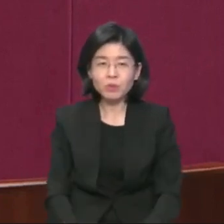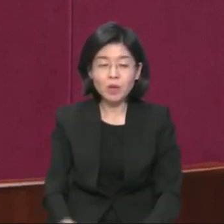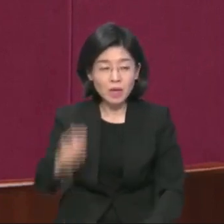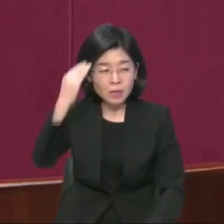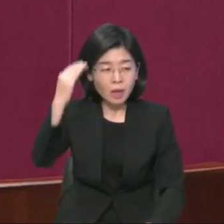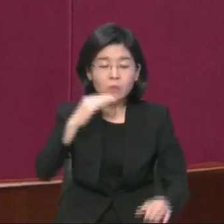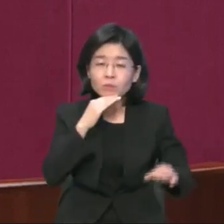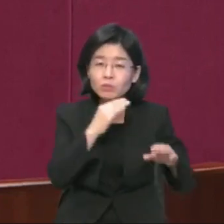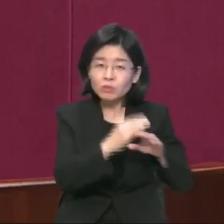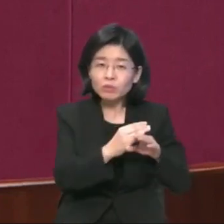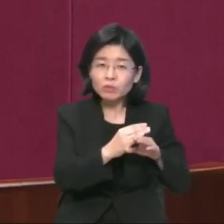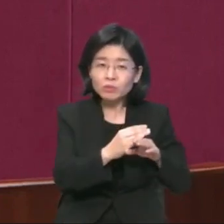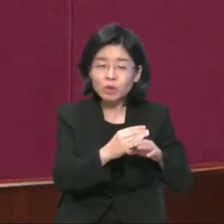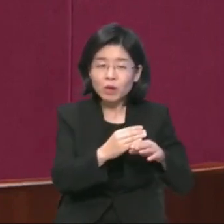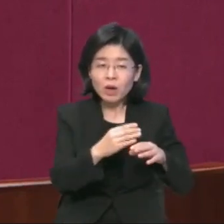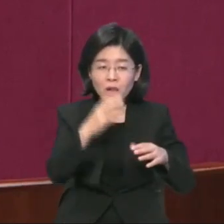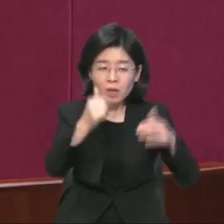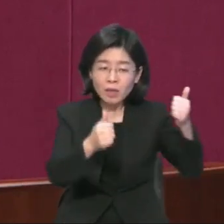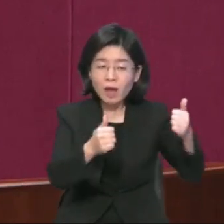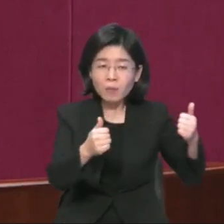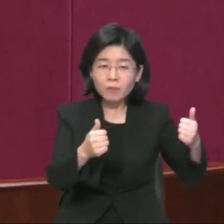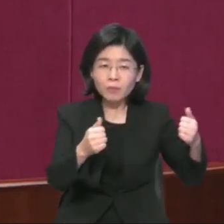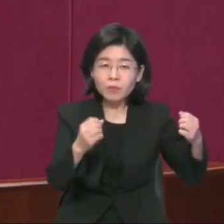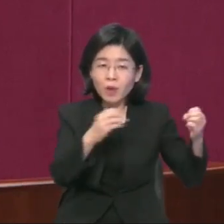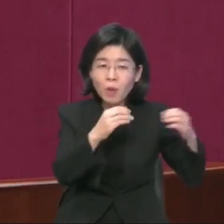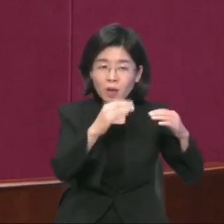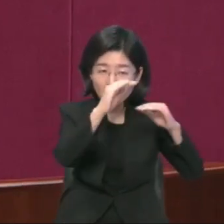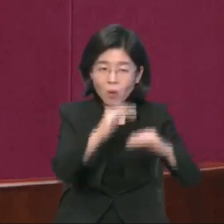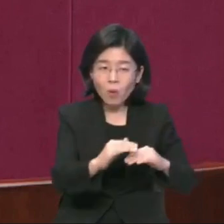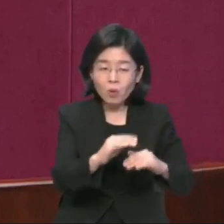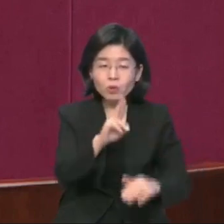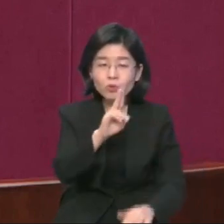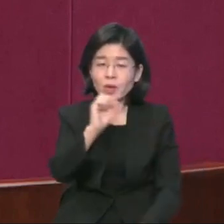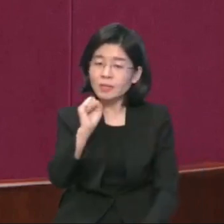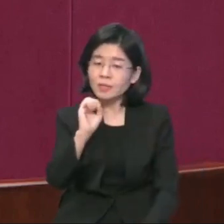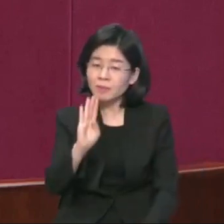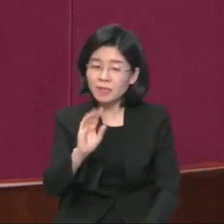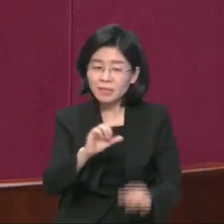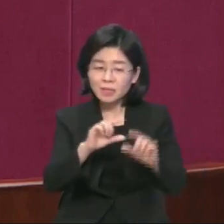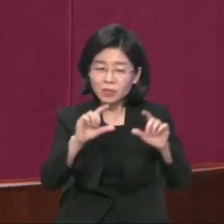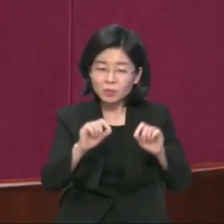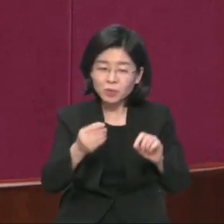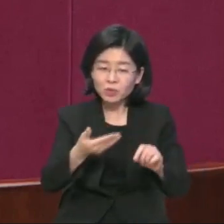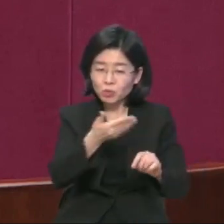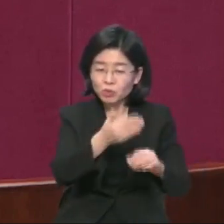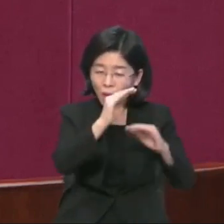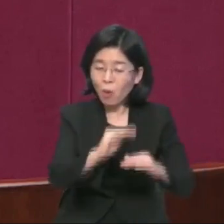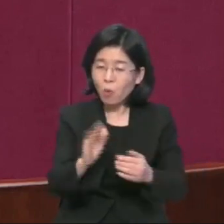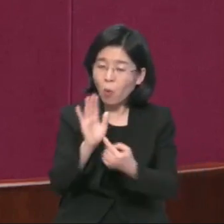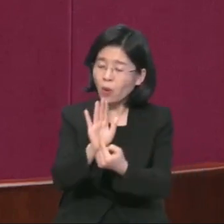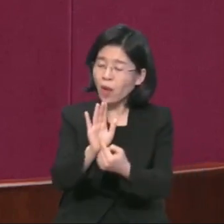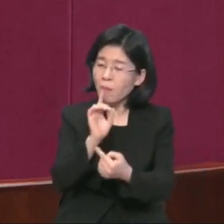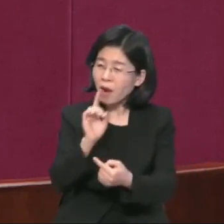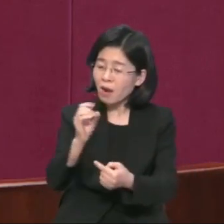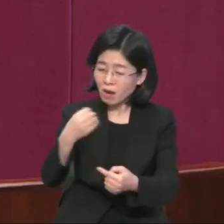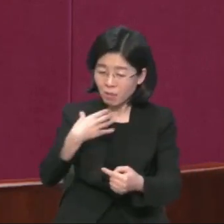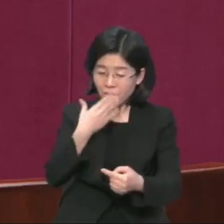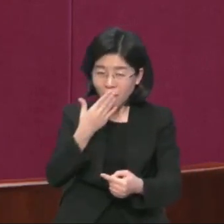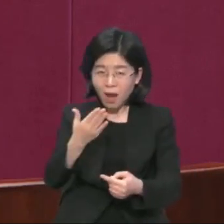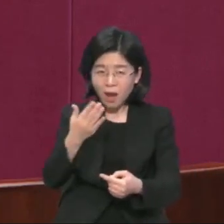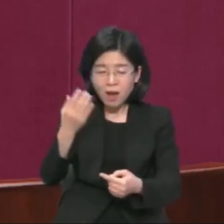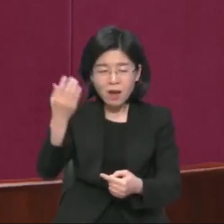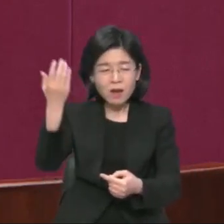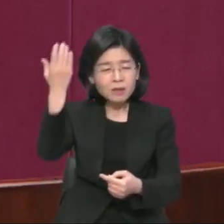급기야는 남북 정상회담 간 오갔던 USB를 공개하라 합니다. 이게